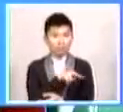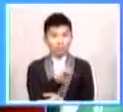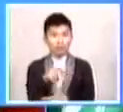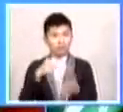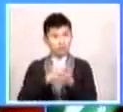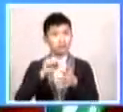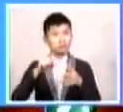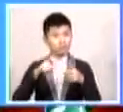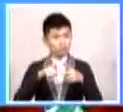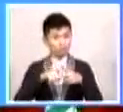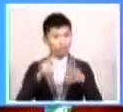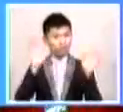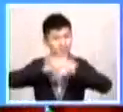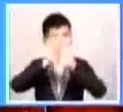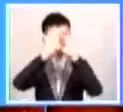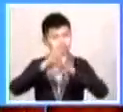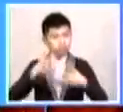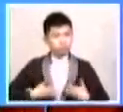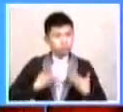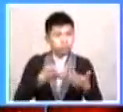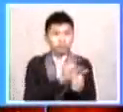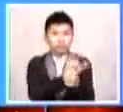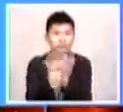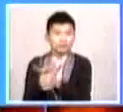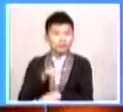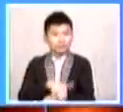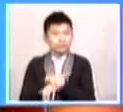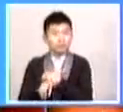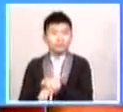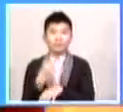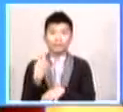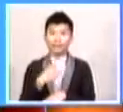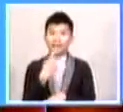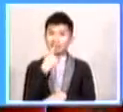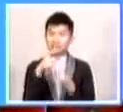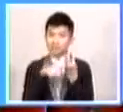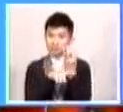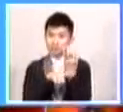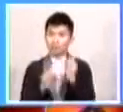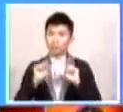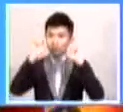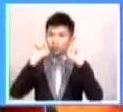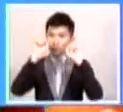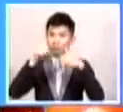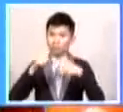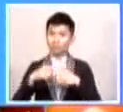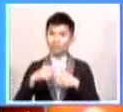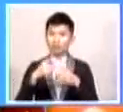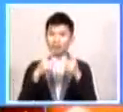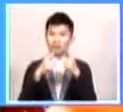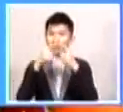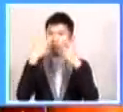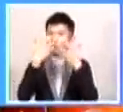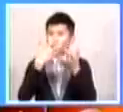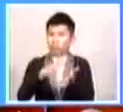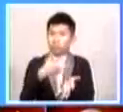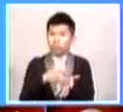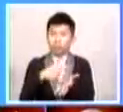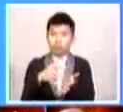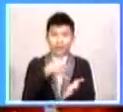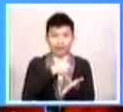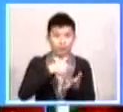工无日无夜的投入，我也看到白玫瑰运动成千上万的人为了保护弱